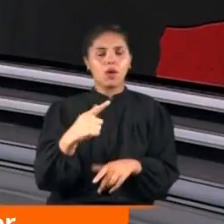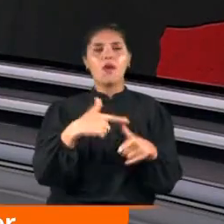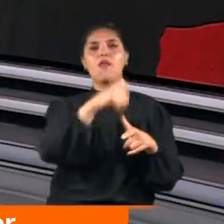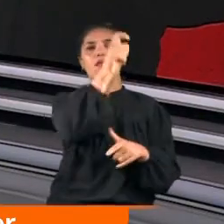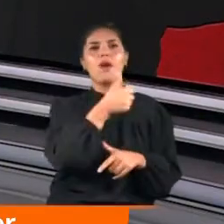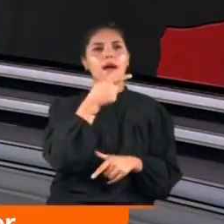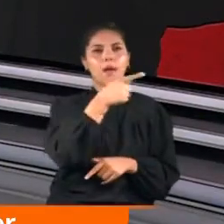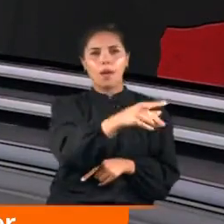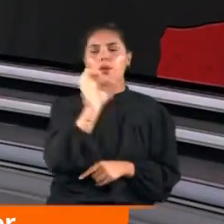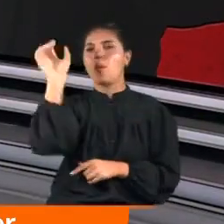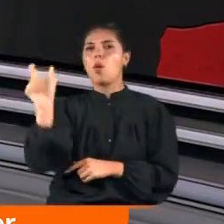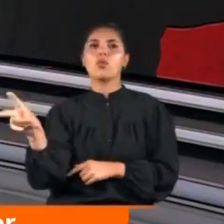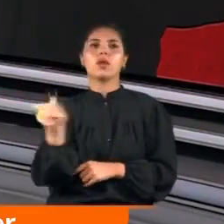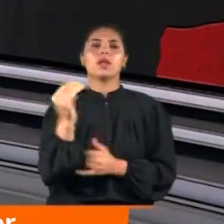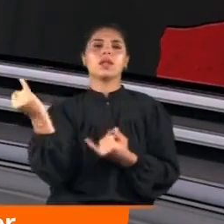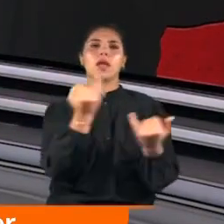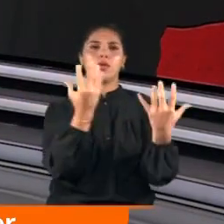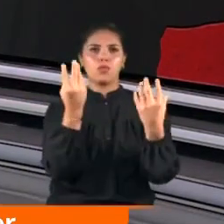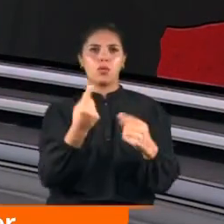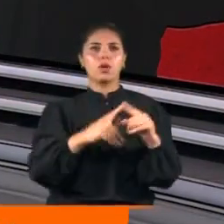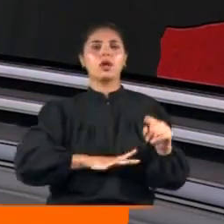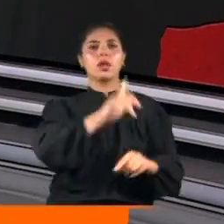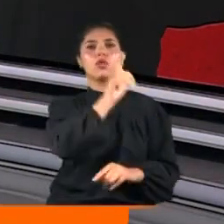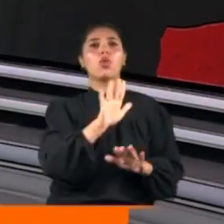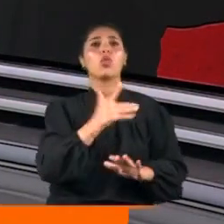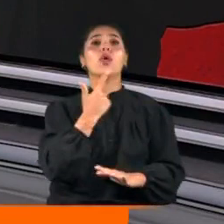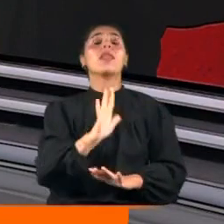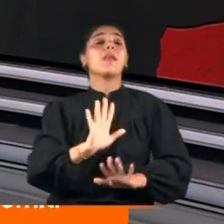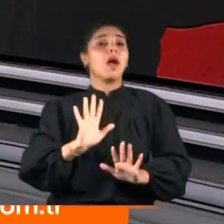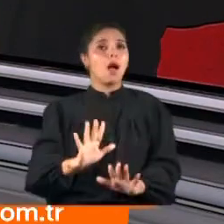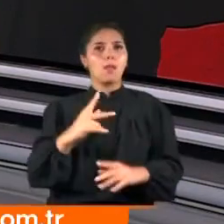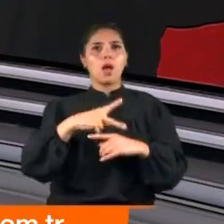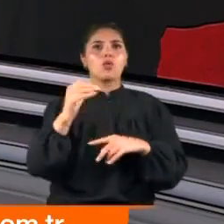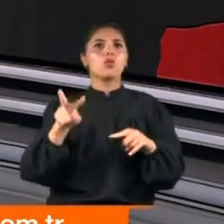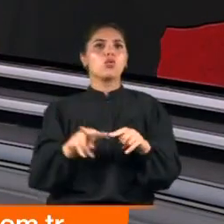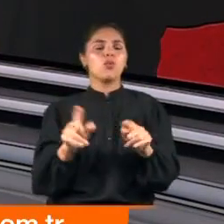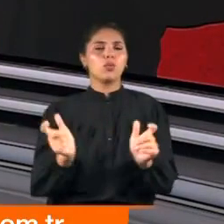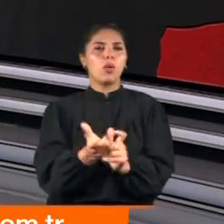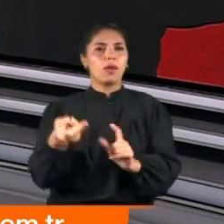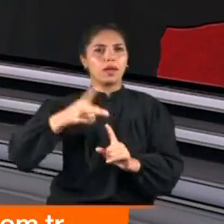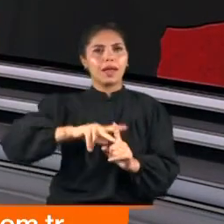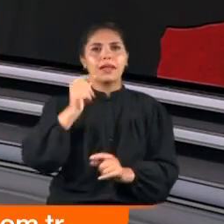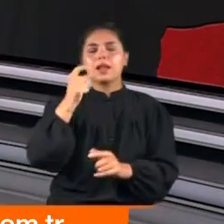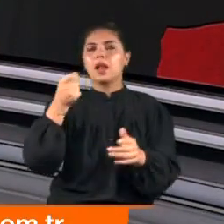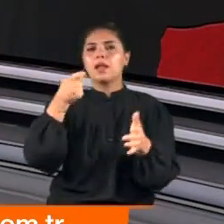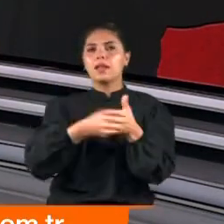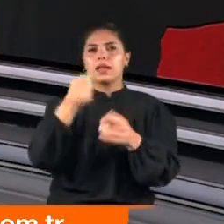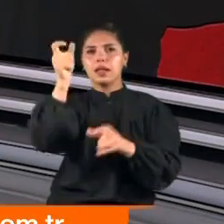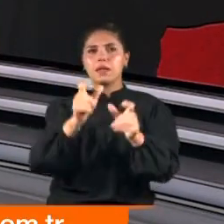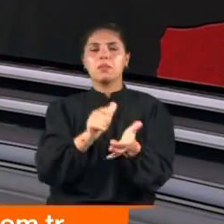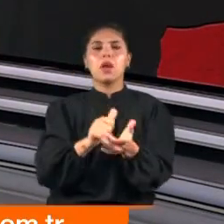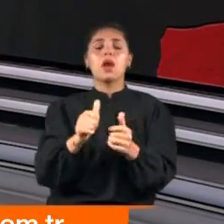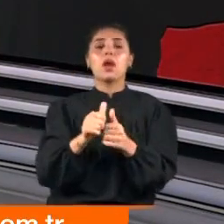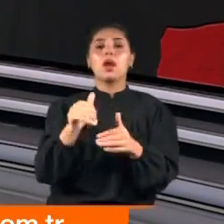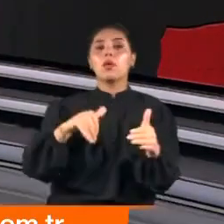bir tartışmaya girdi. Kılıçdaroğlu o tartışmaya müdahale etmedi ama Zoom toplantısına katılan isimleri etrafından uzaklaştırmaya